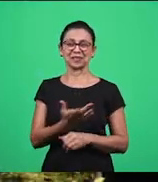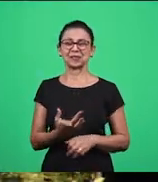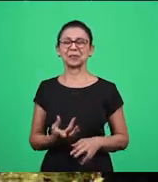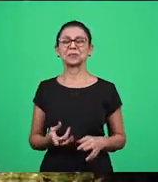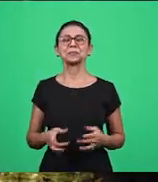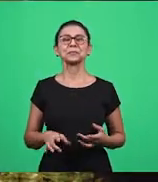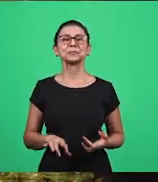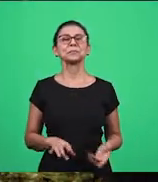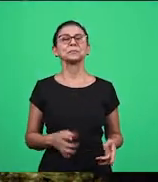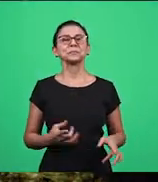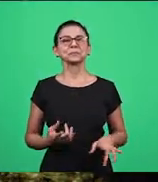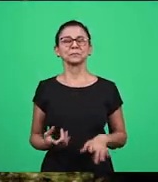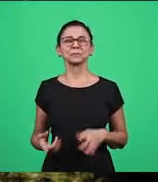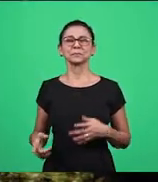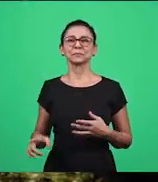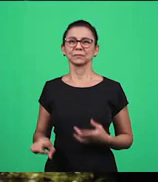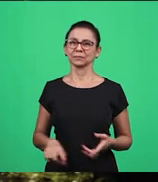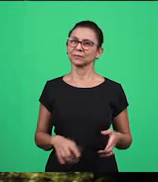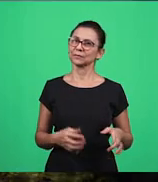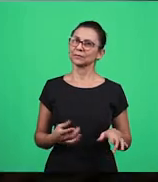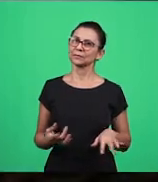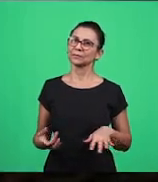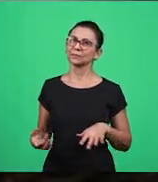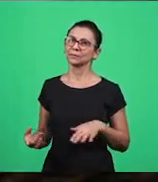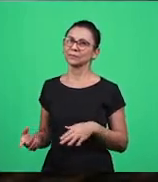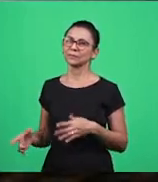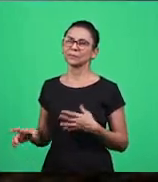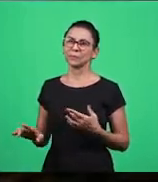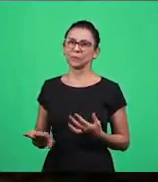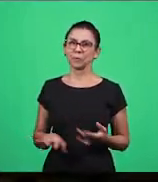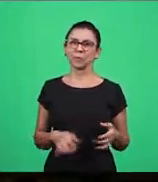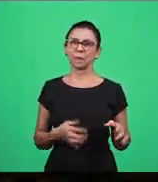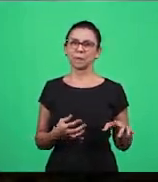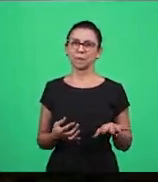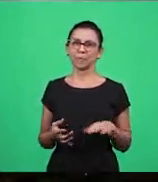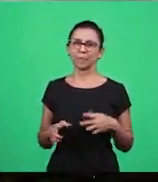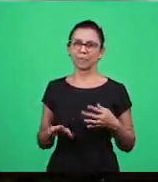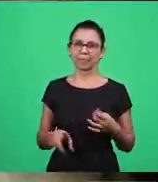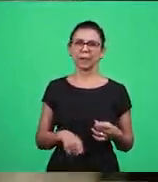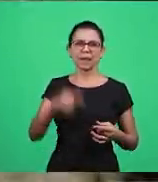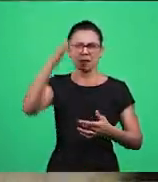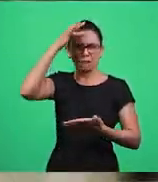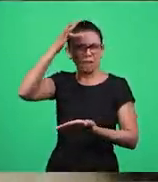И солнце родится в тебе.